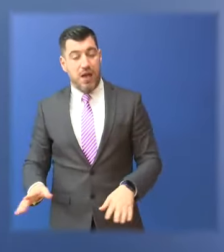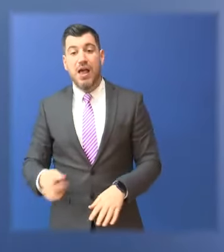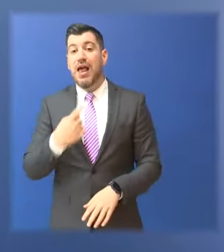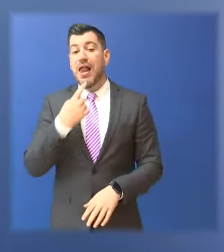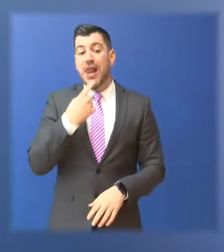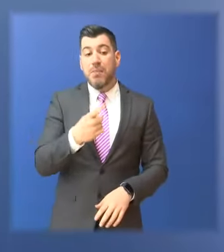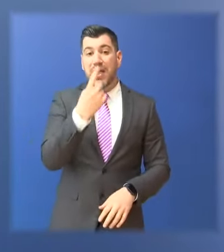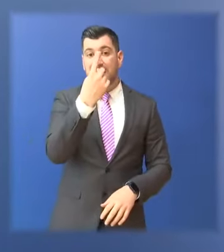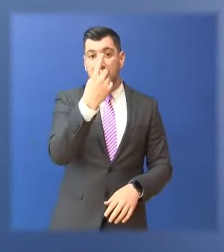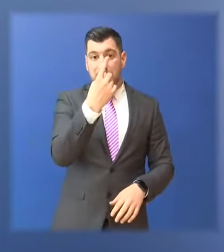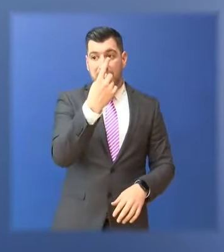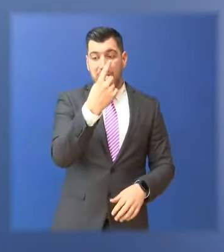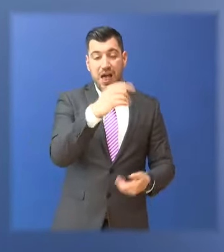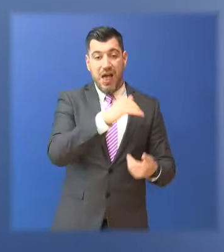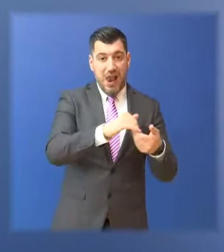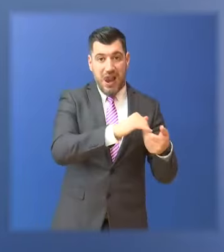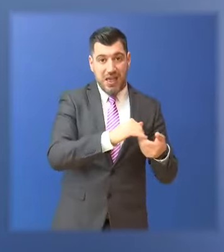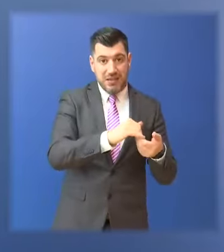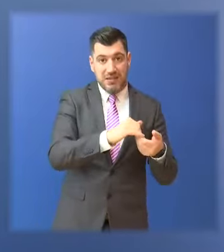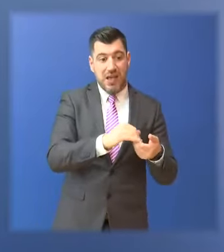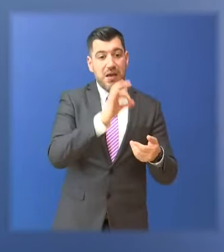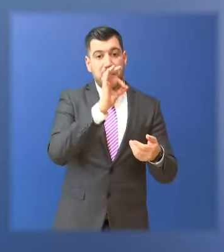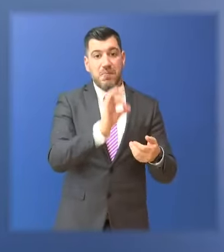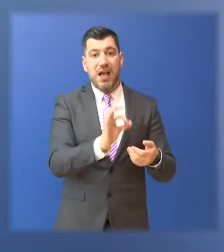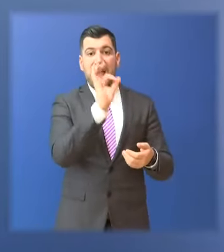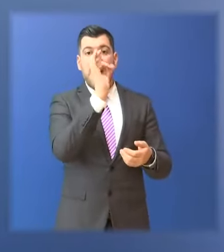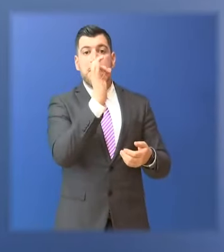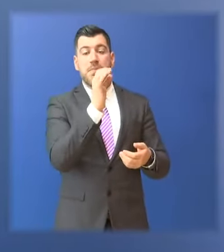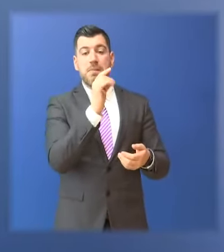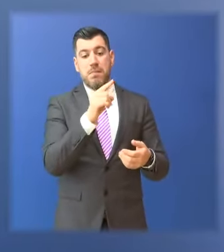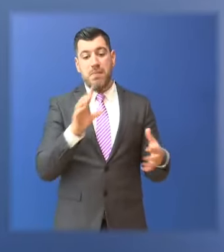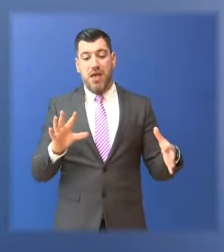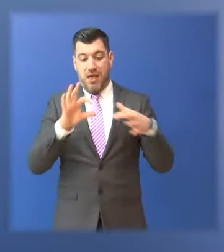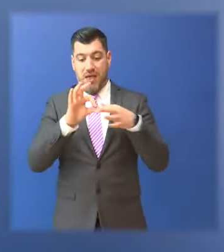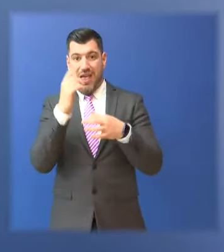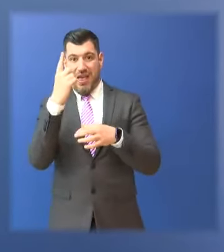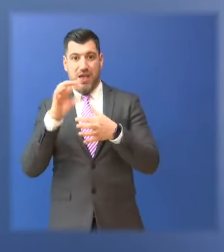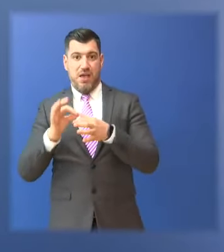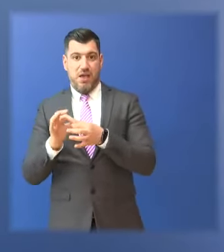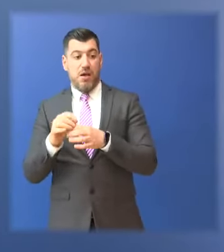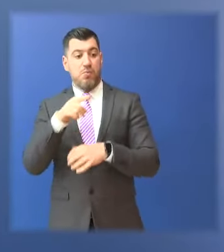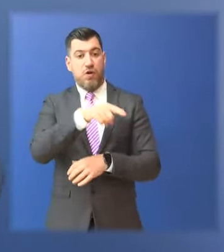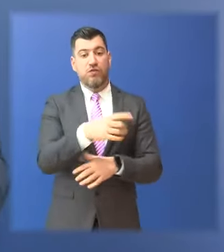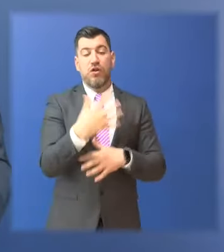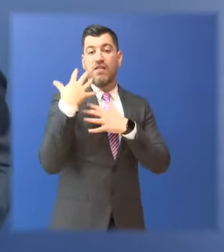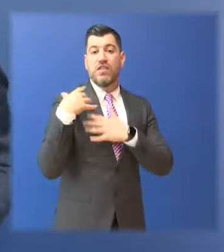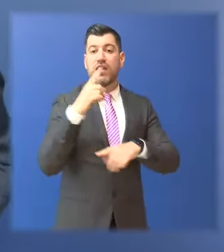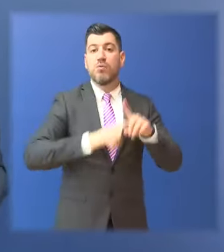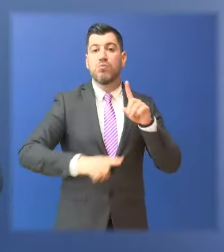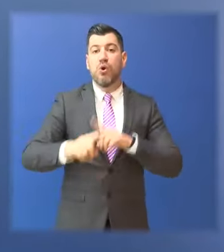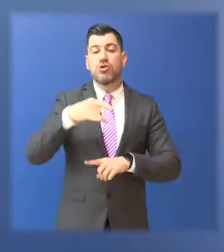αναέμβλημα, που θα είναι υπό την ευθύνη της ΠΑΕ.